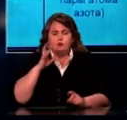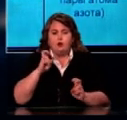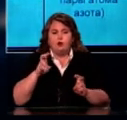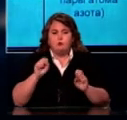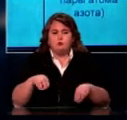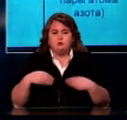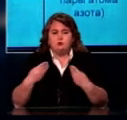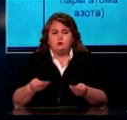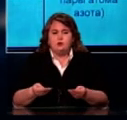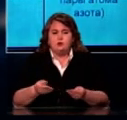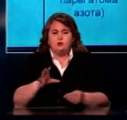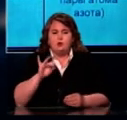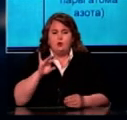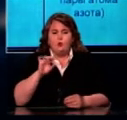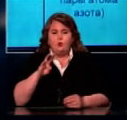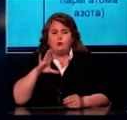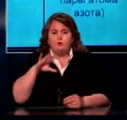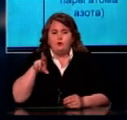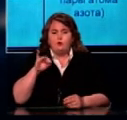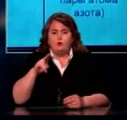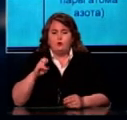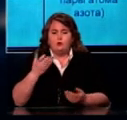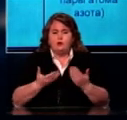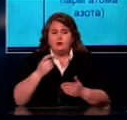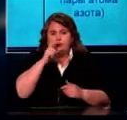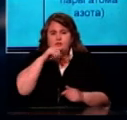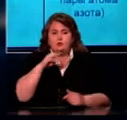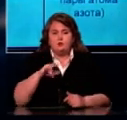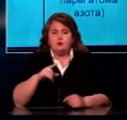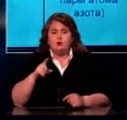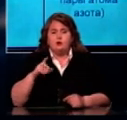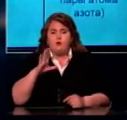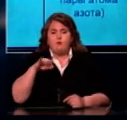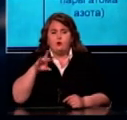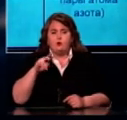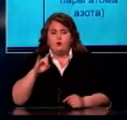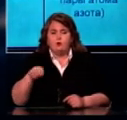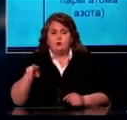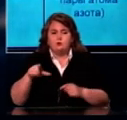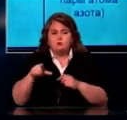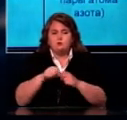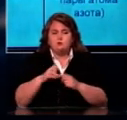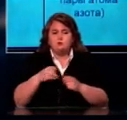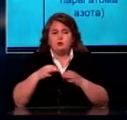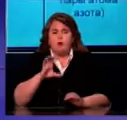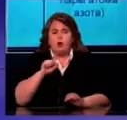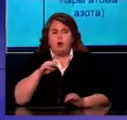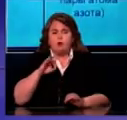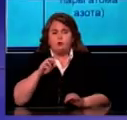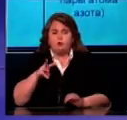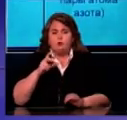могут отдать ион водорода или кислоты, водород начинает взаимодействовать с одним из